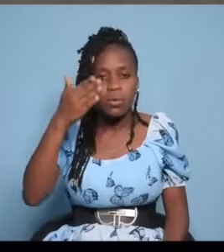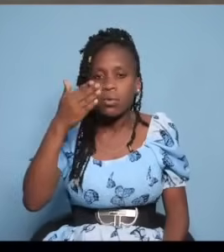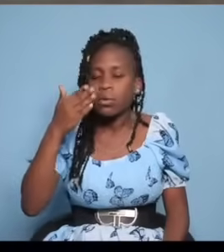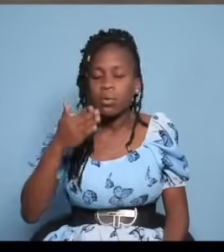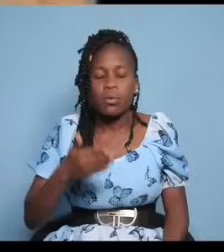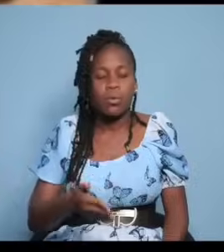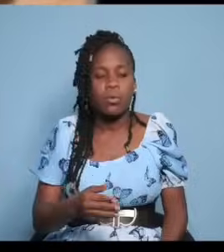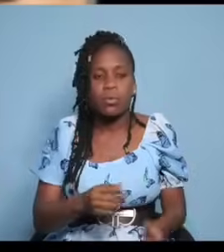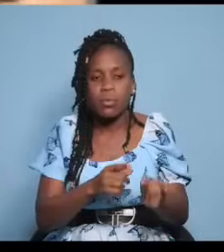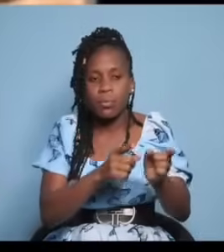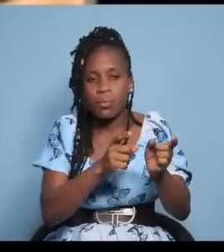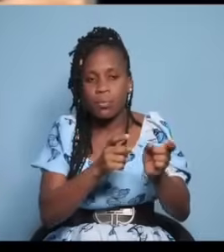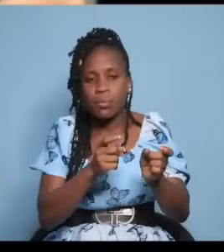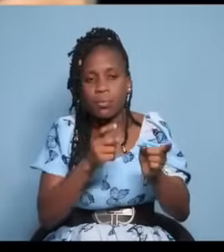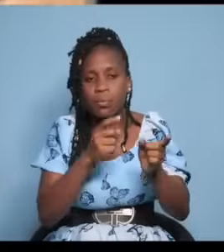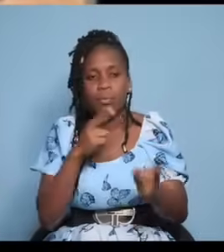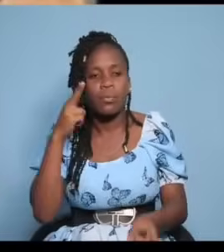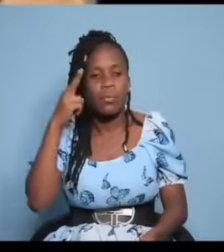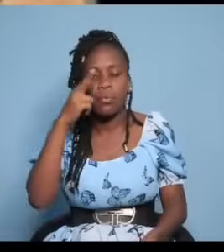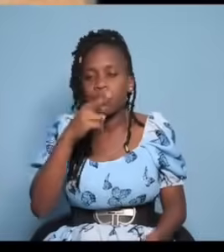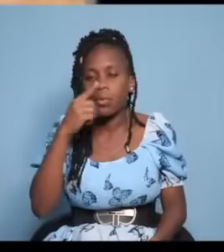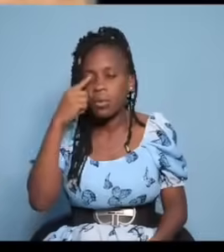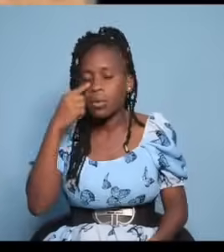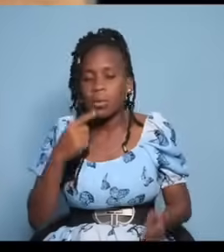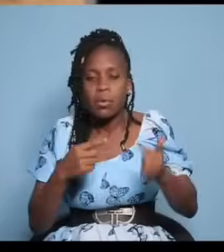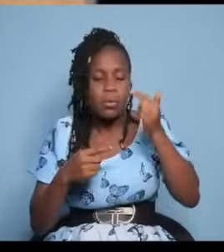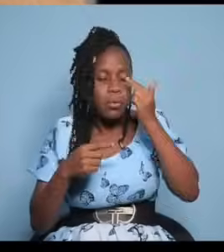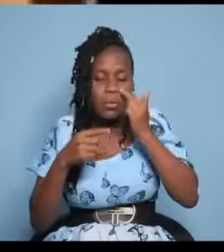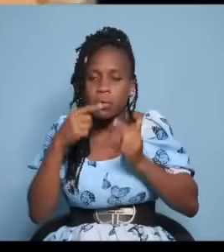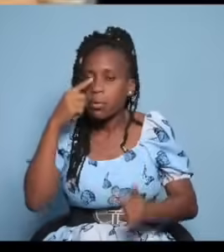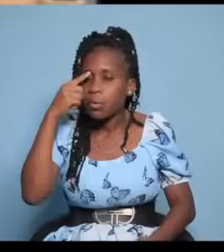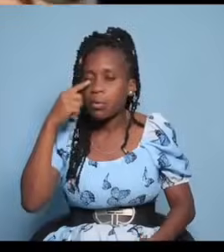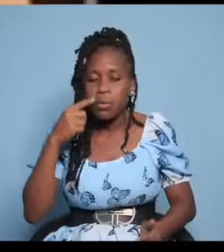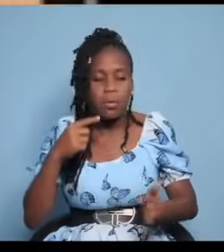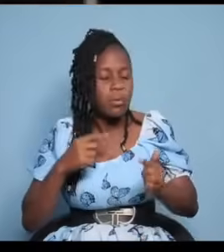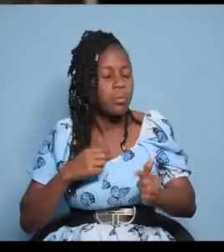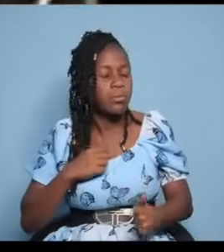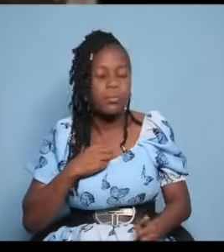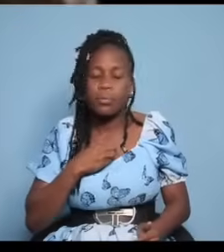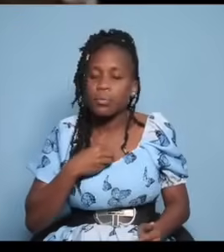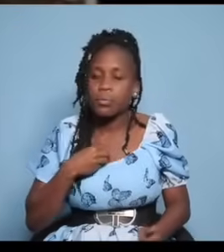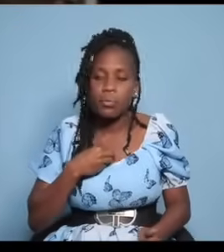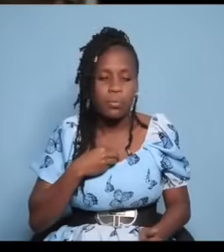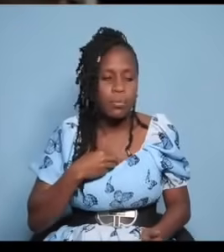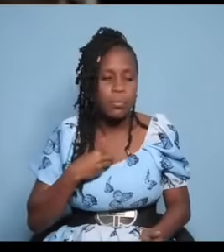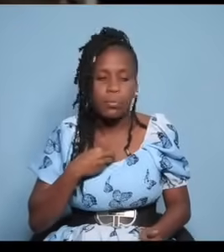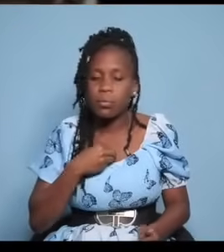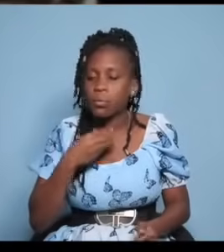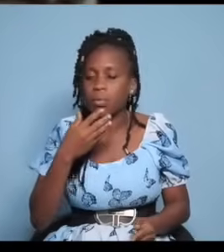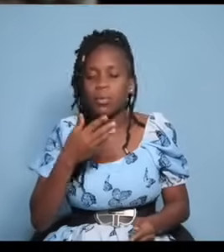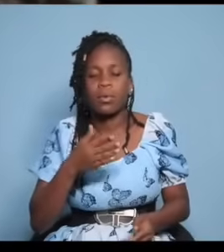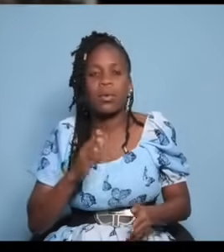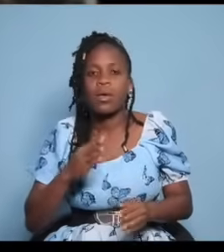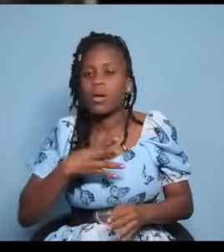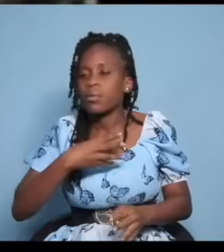kitu, wakiomboleza, wakifanya grieving, uchungu wa shujaa kuondoka mapema, wakati ndo